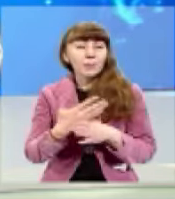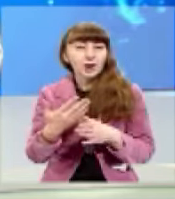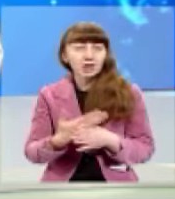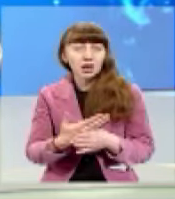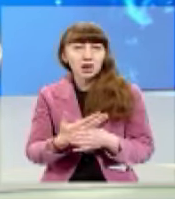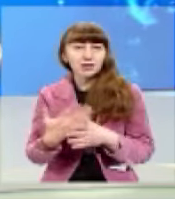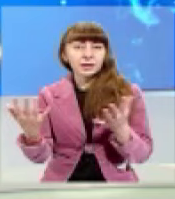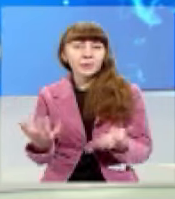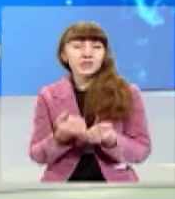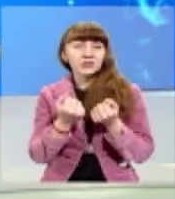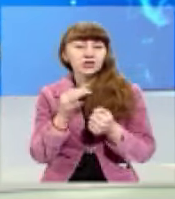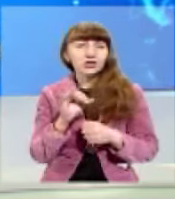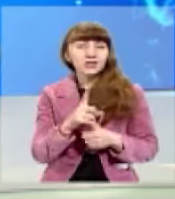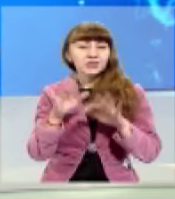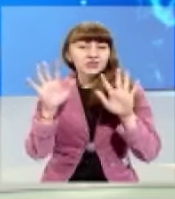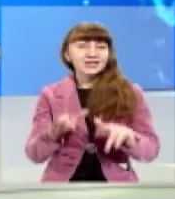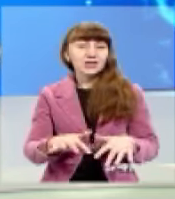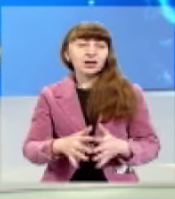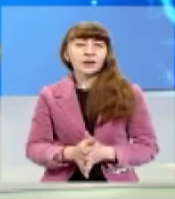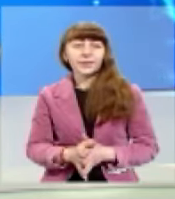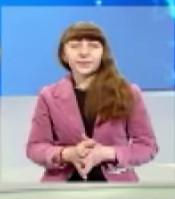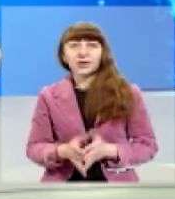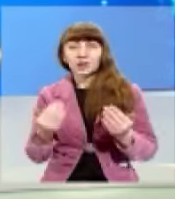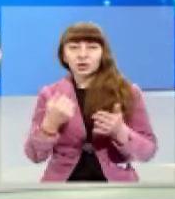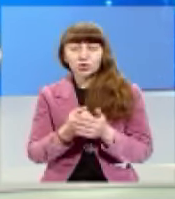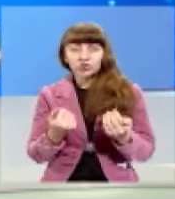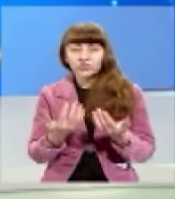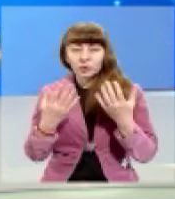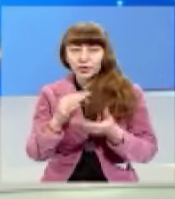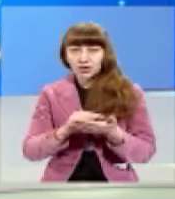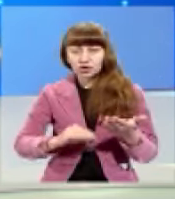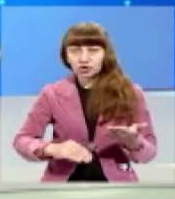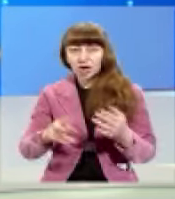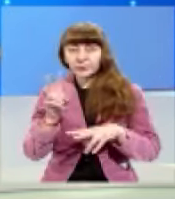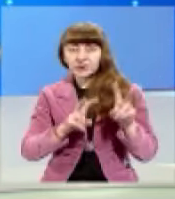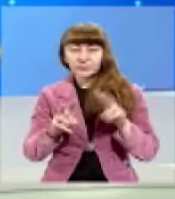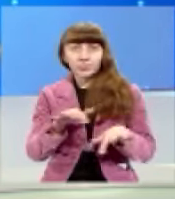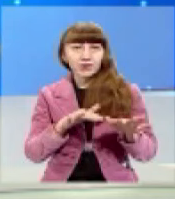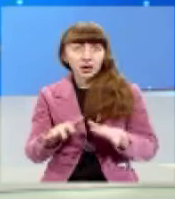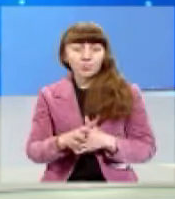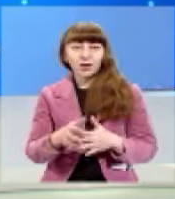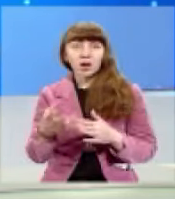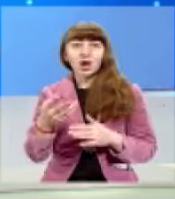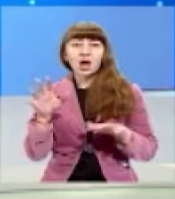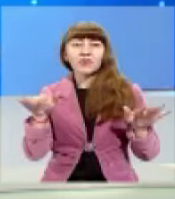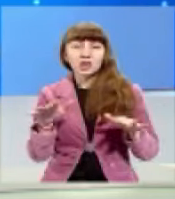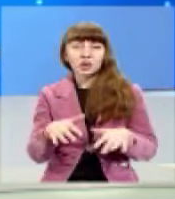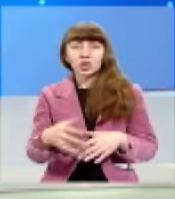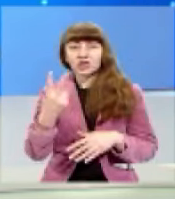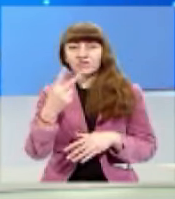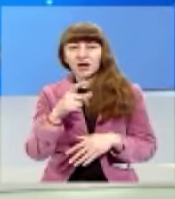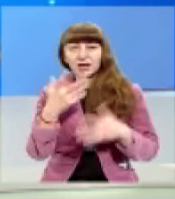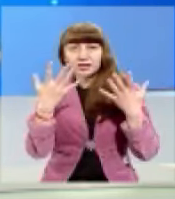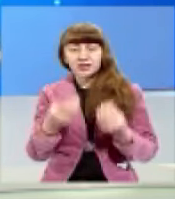из снежных заносов. До сих пор продолжаются поисковые мероприятия в городе Аркалык. Там уже два дня ищут чабана, который вышел в метель за